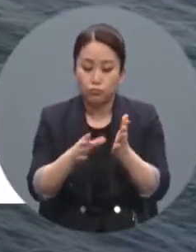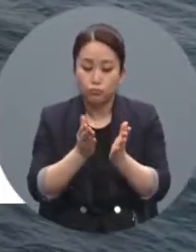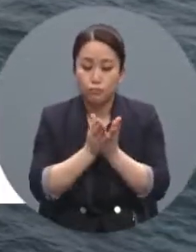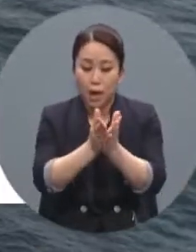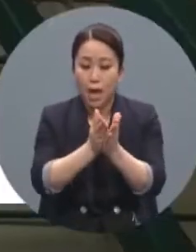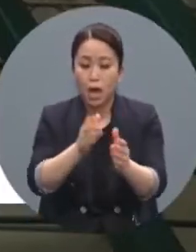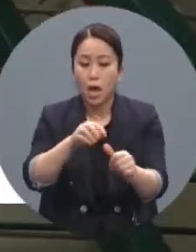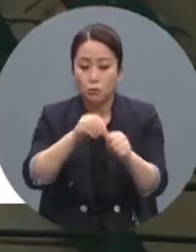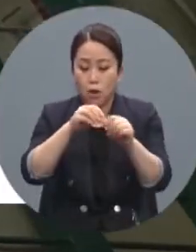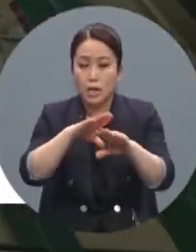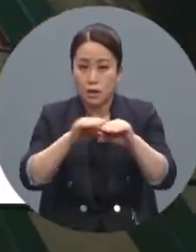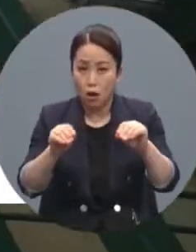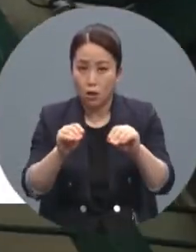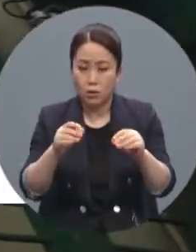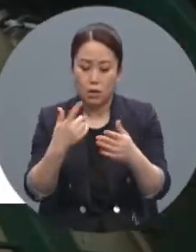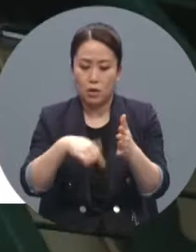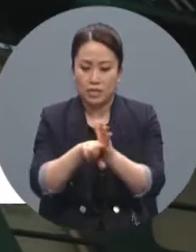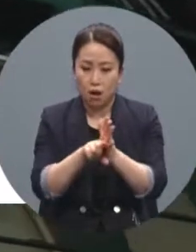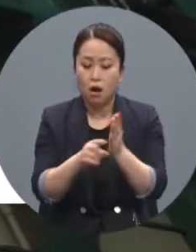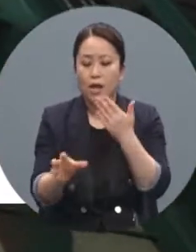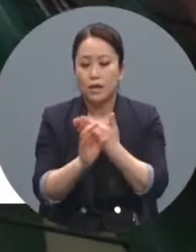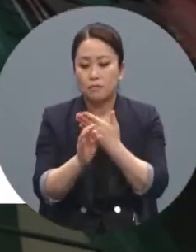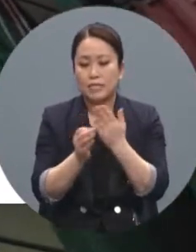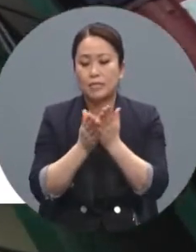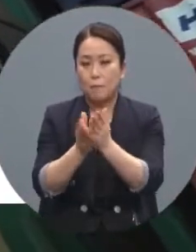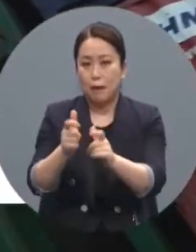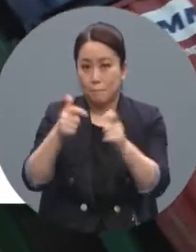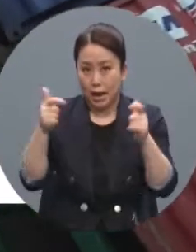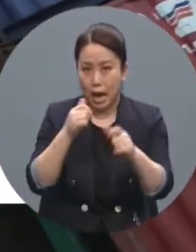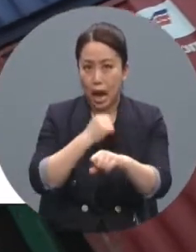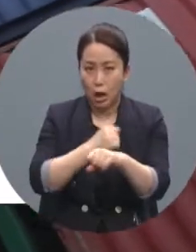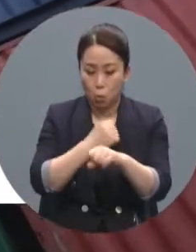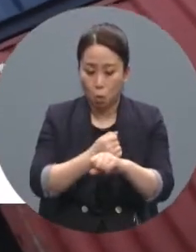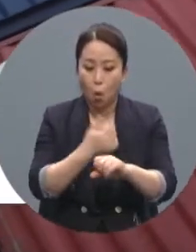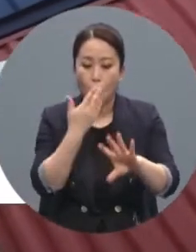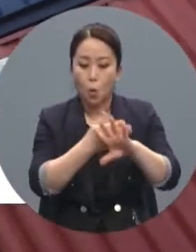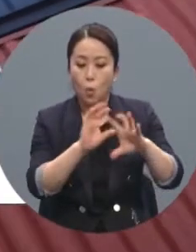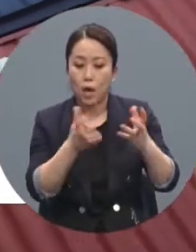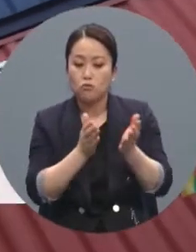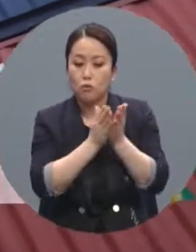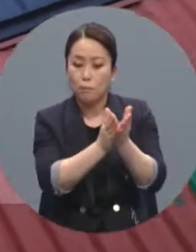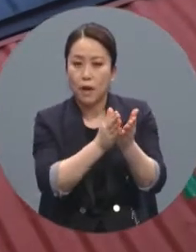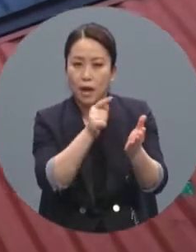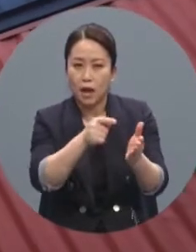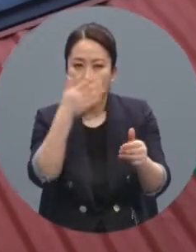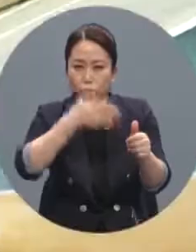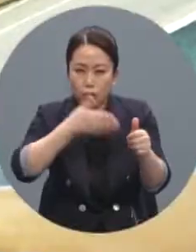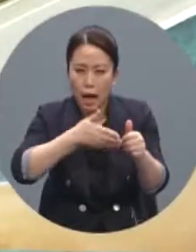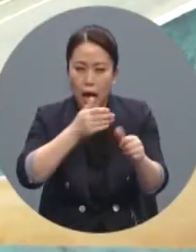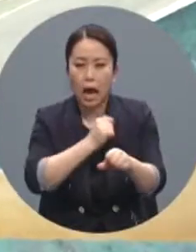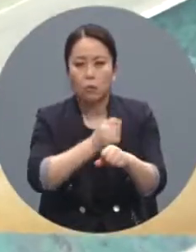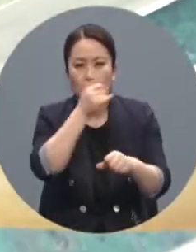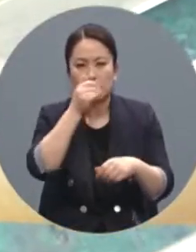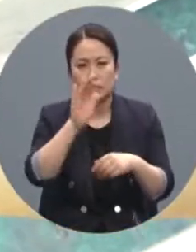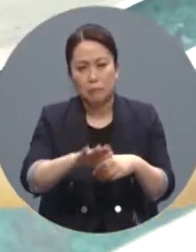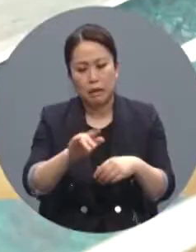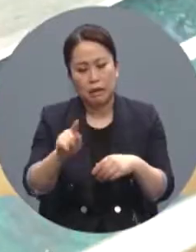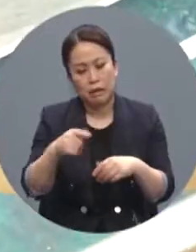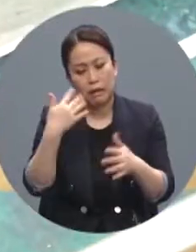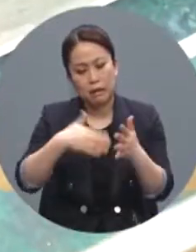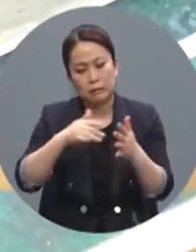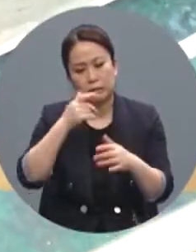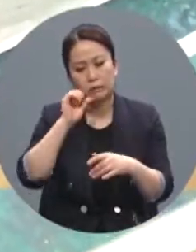위해 임시 선박 투입을 늘리고 외국 선사를 상대로 선박 투입을 요청하고 있지만 역부족인